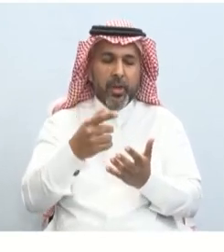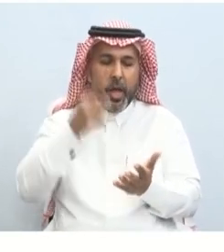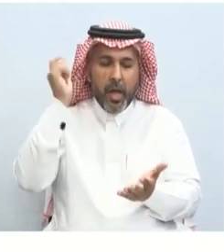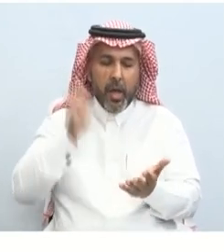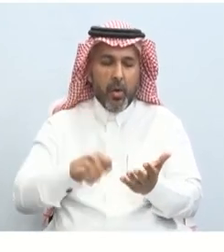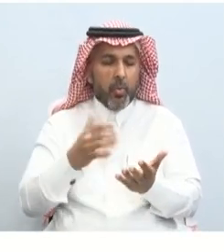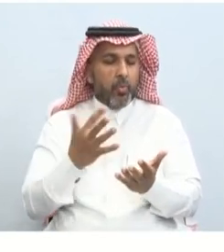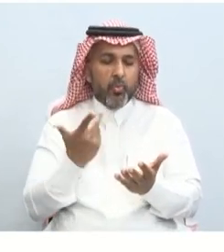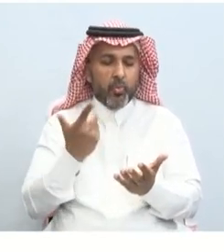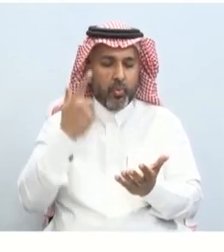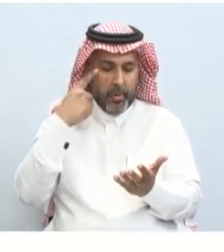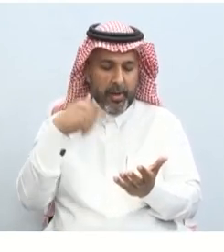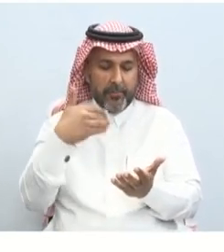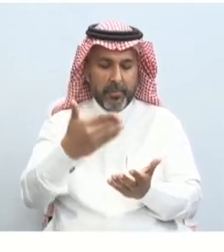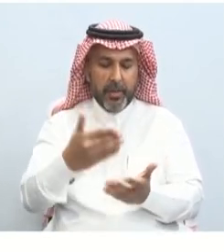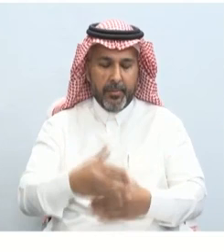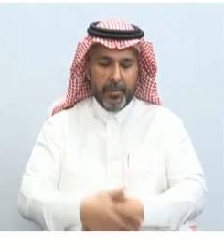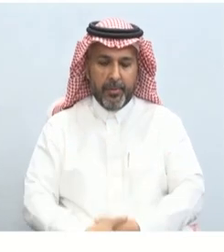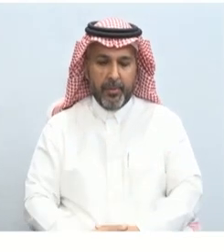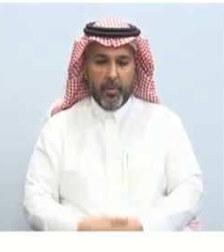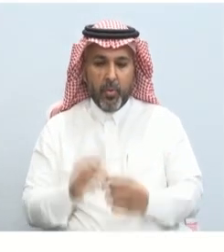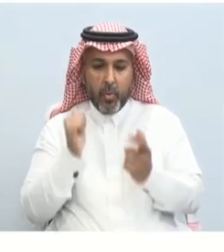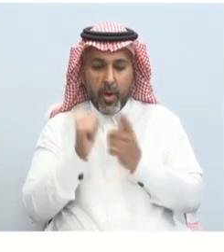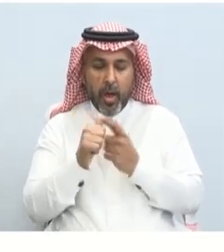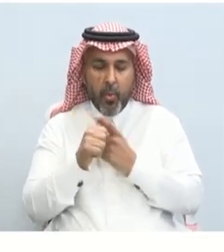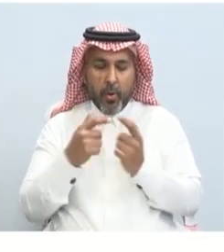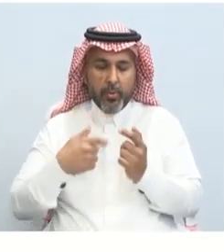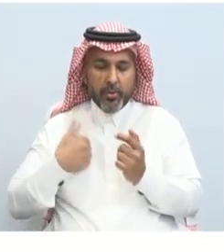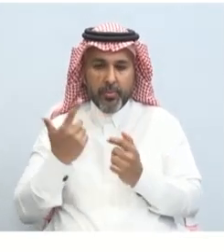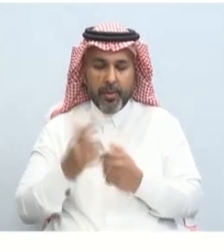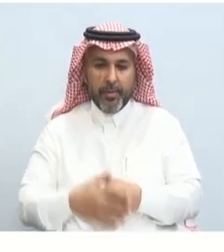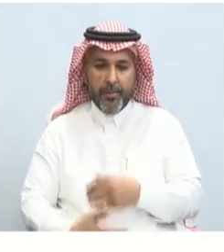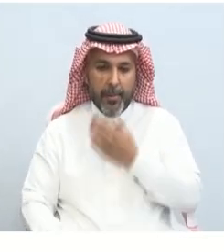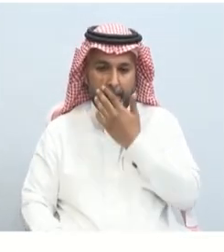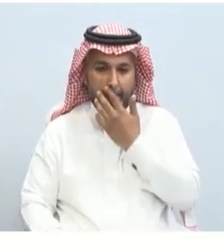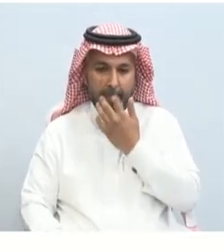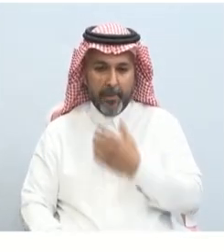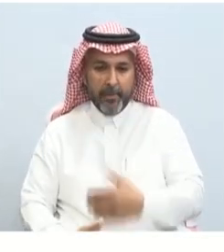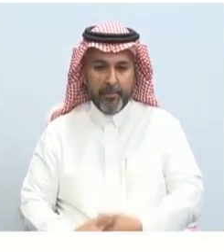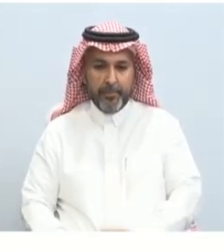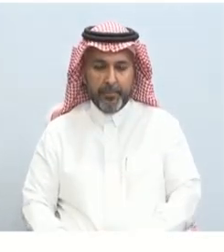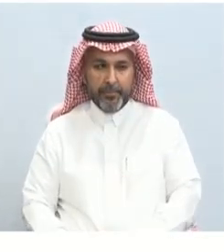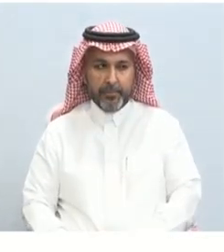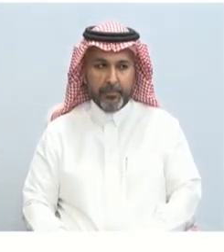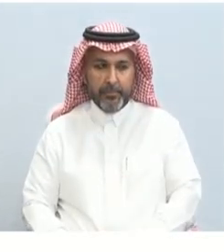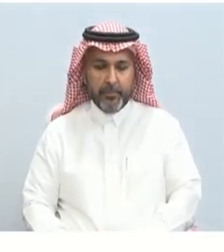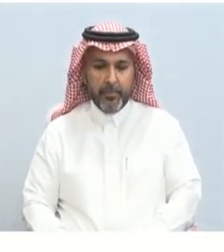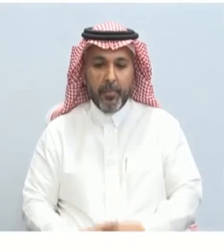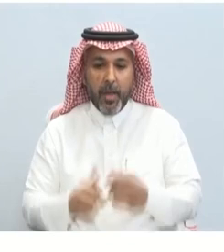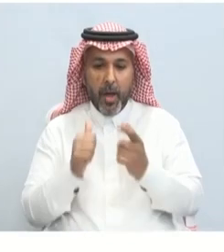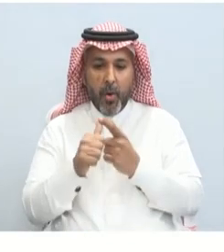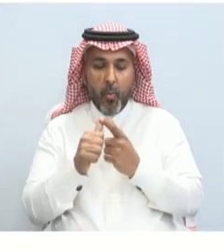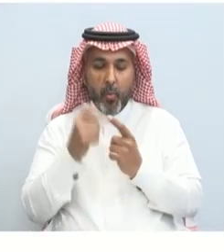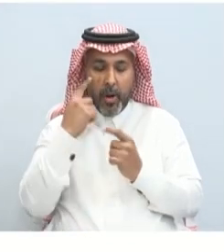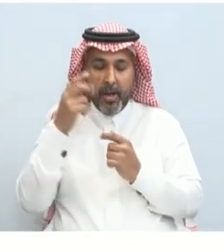وتسمى القضايا التي يبدا منها الاستدلال باسم قلنا المقدمات كما تسمى القضيه التي